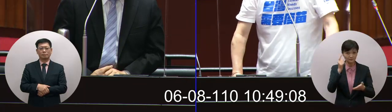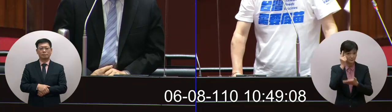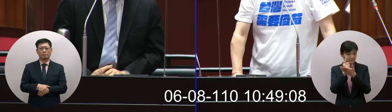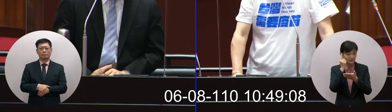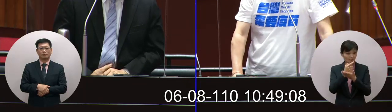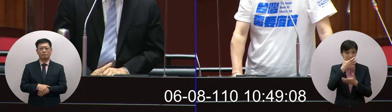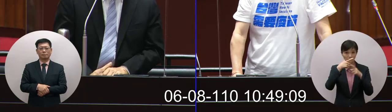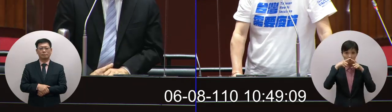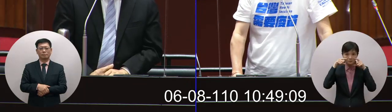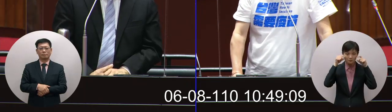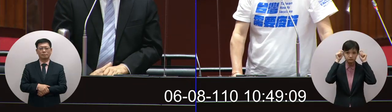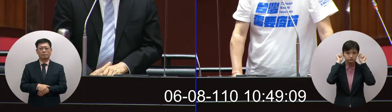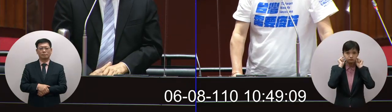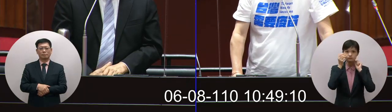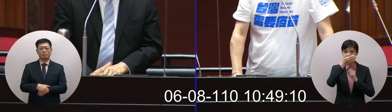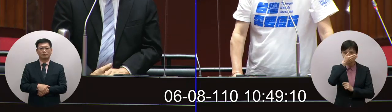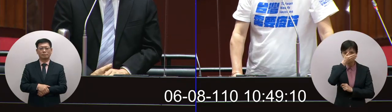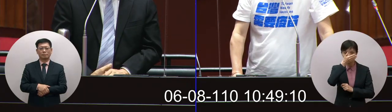戴着口罩，